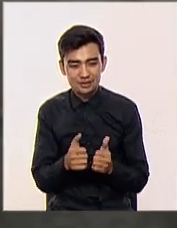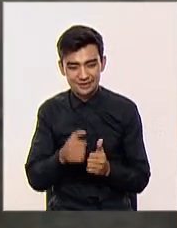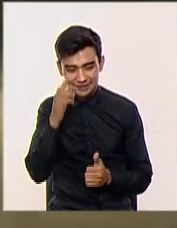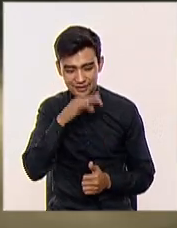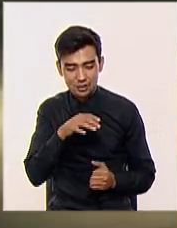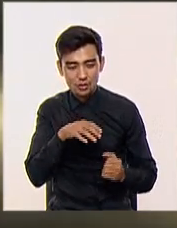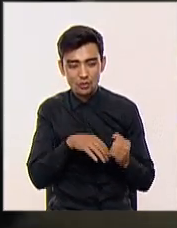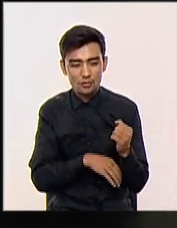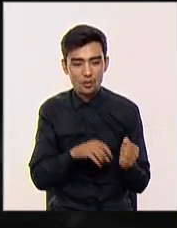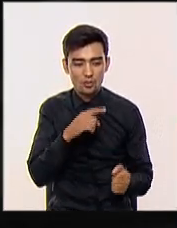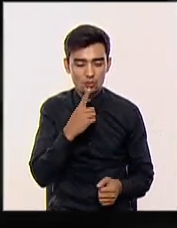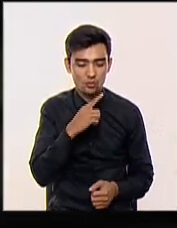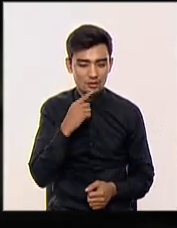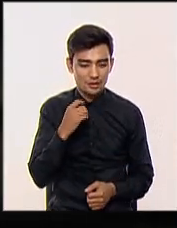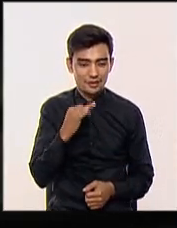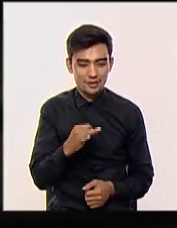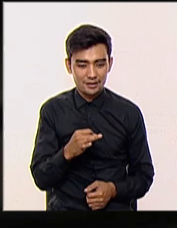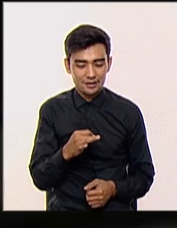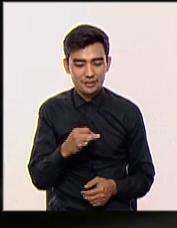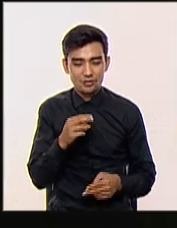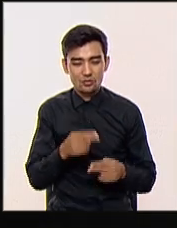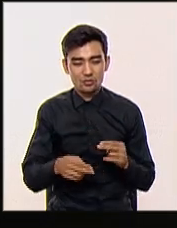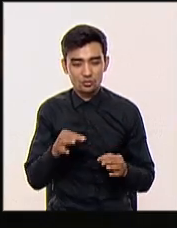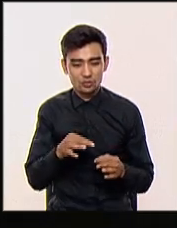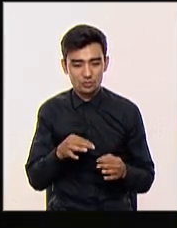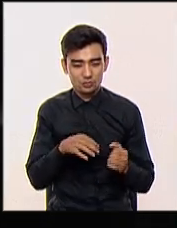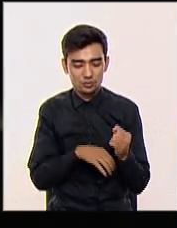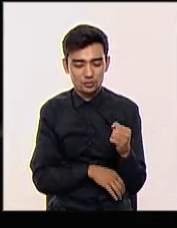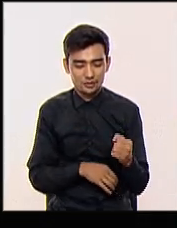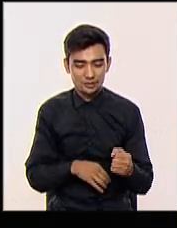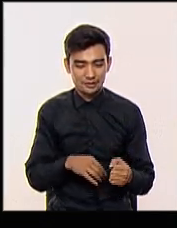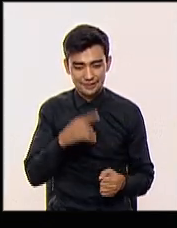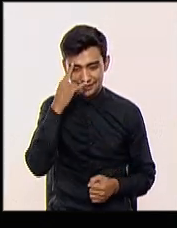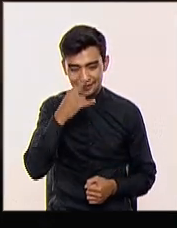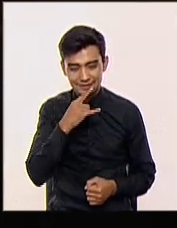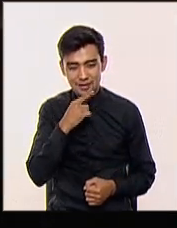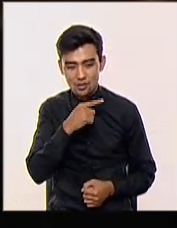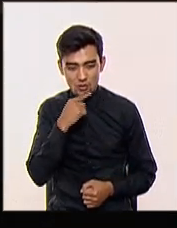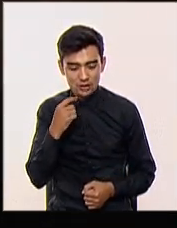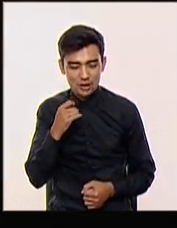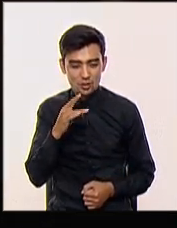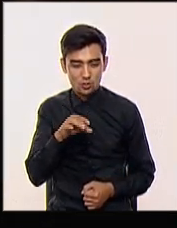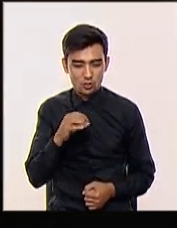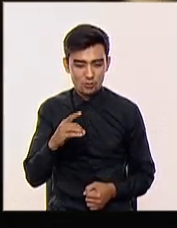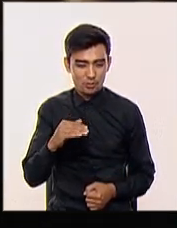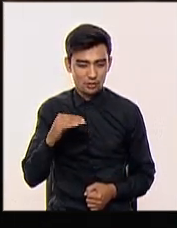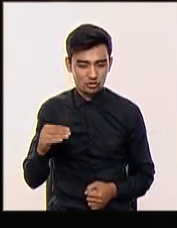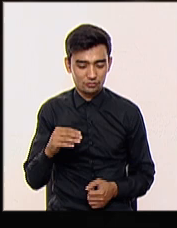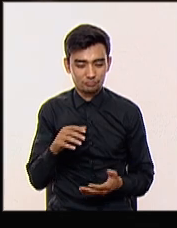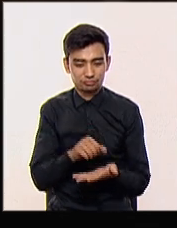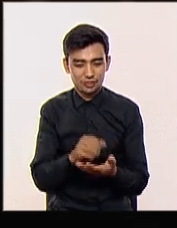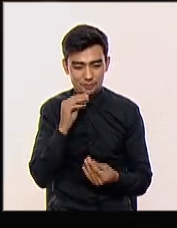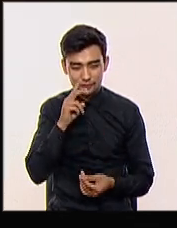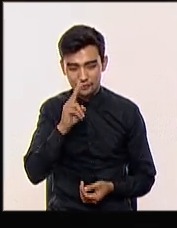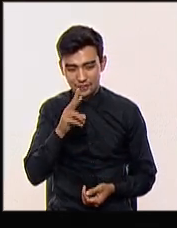кроме России. Окончательное обозначение казахстанско-российских рубежей может занять еще